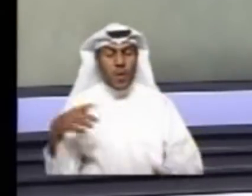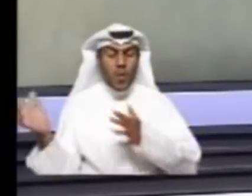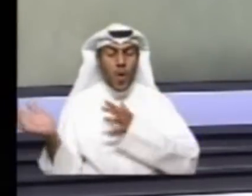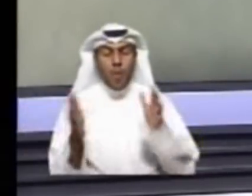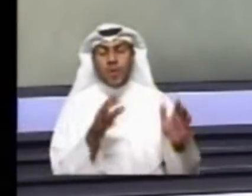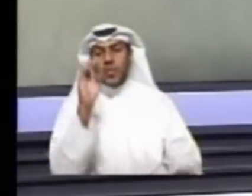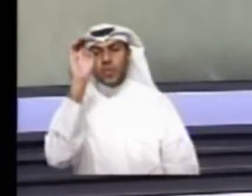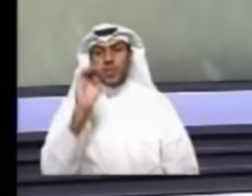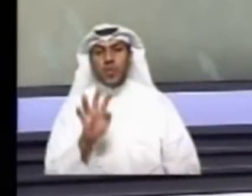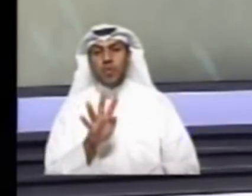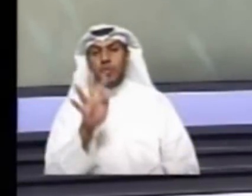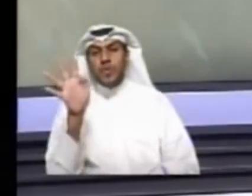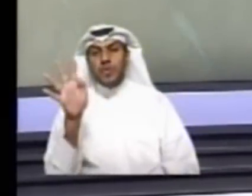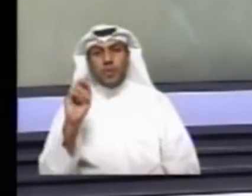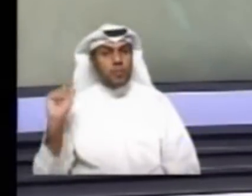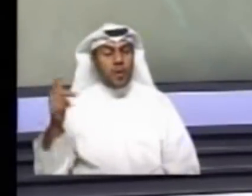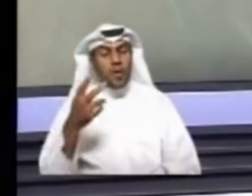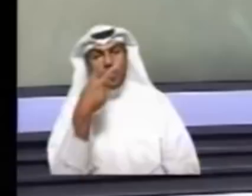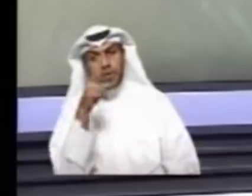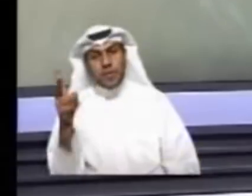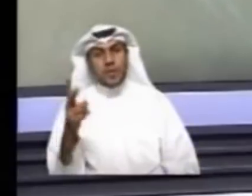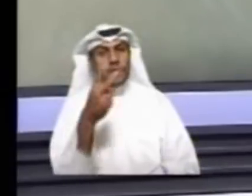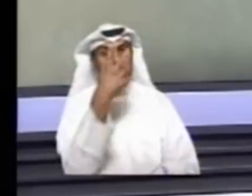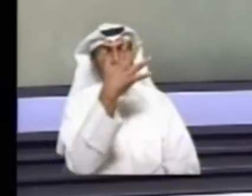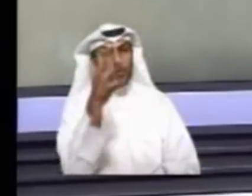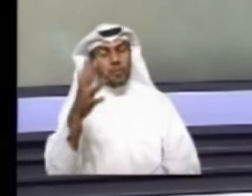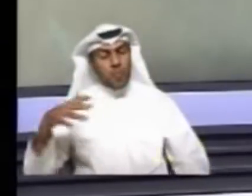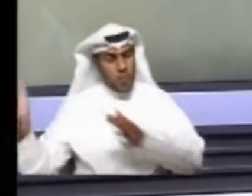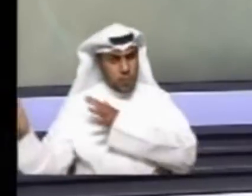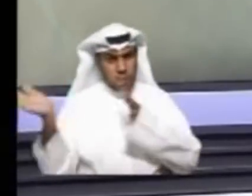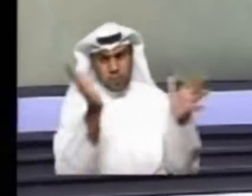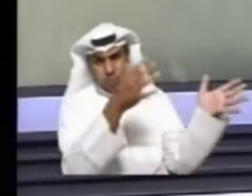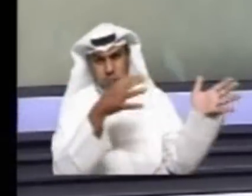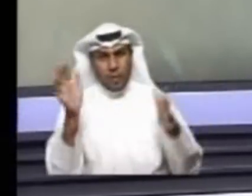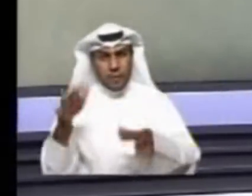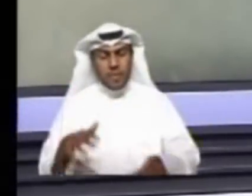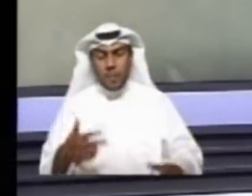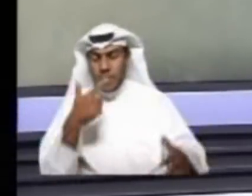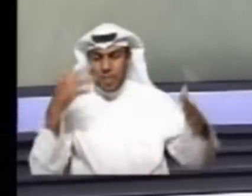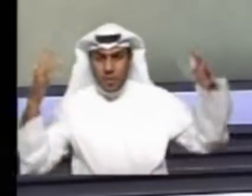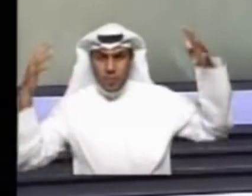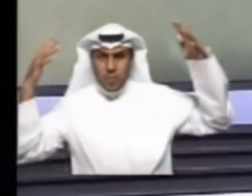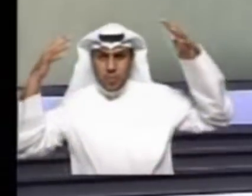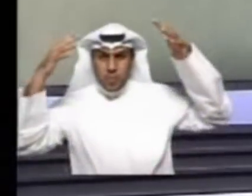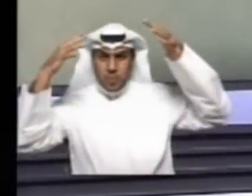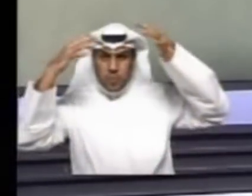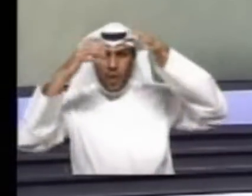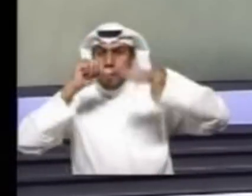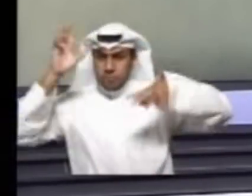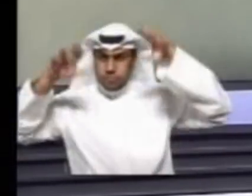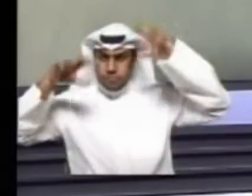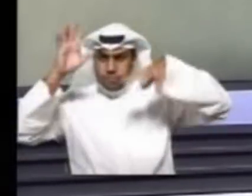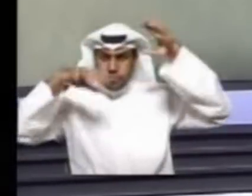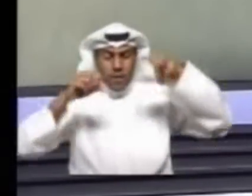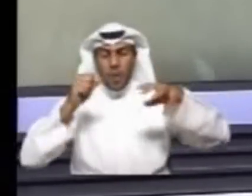الشرقي متوقع تصل سرعتها ما بين ال الى 55 م في الساعه ايضا اجواء غائمه الى غائمه جزئيا وفرص لامطار